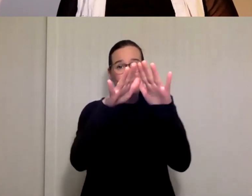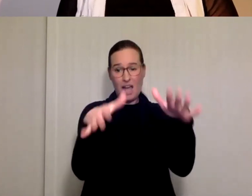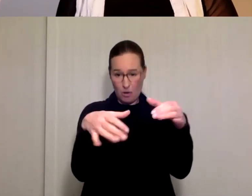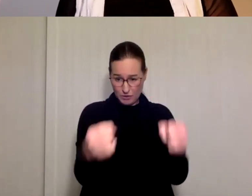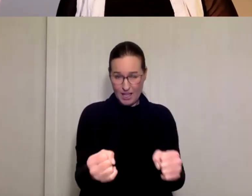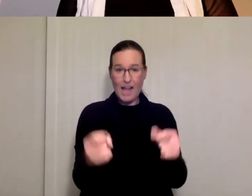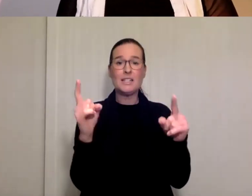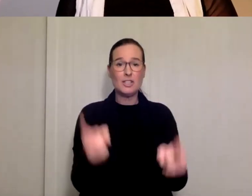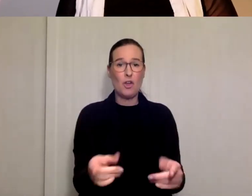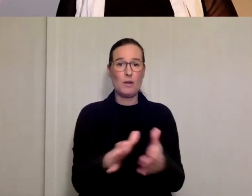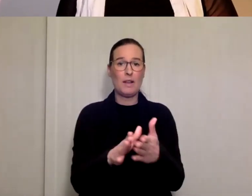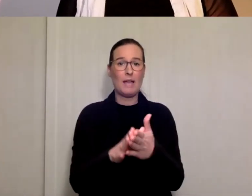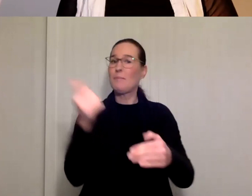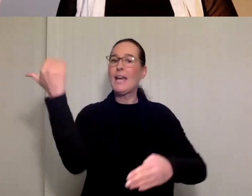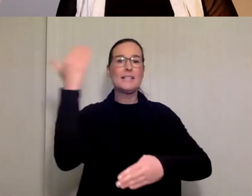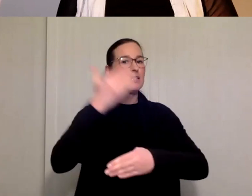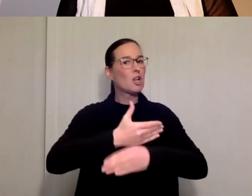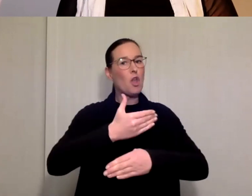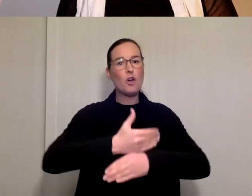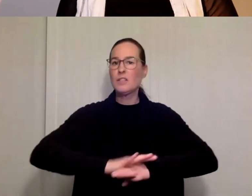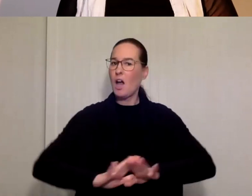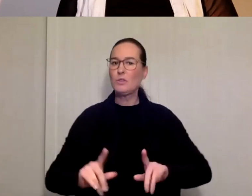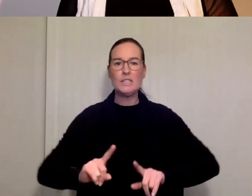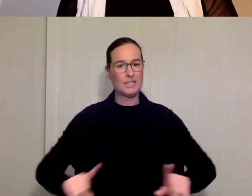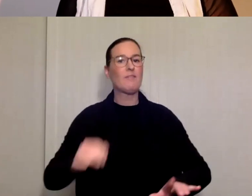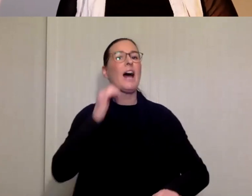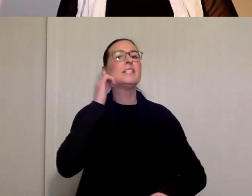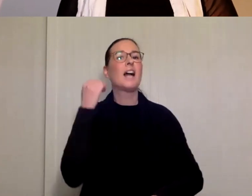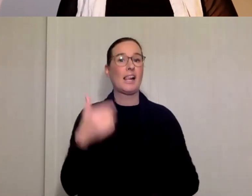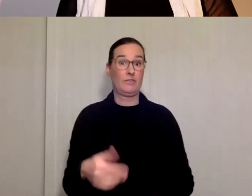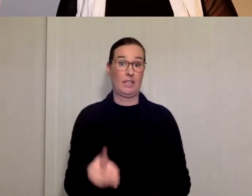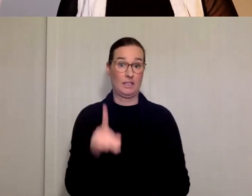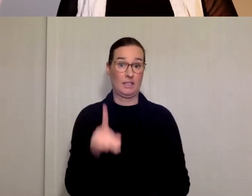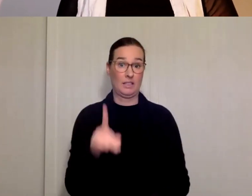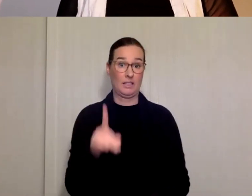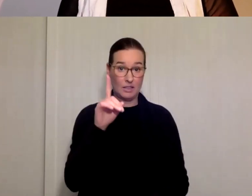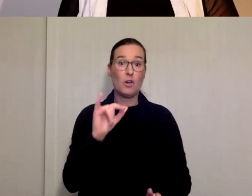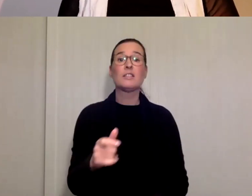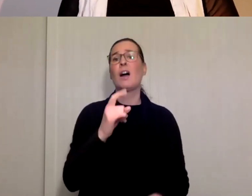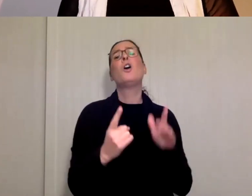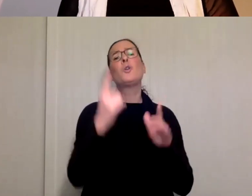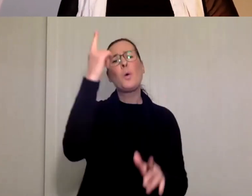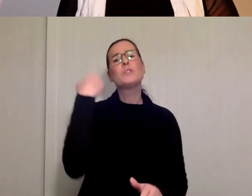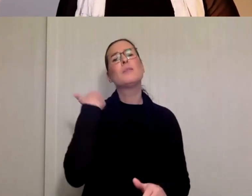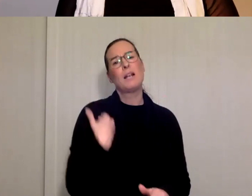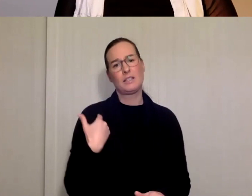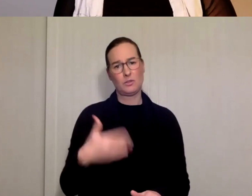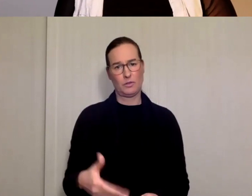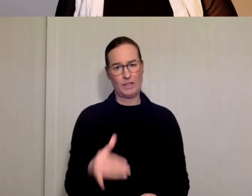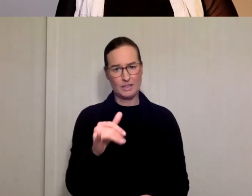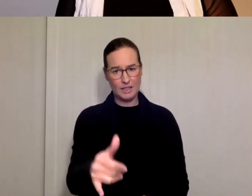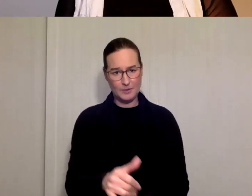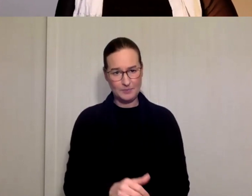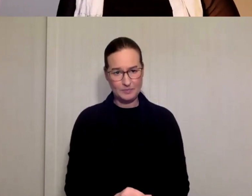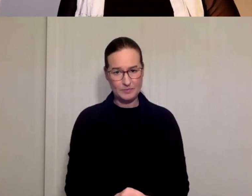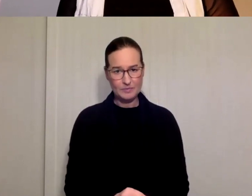aufrechterhalten. Das war ja im ersten Lockdown nicht der Fall. Das war ja noch relativ radikal. Und das hat eine große Belastung, zu wirklich großen Belastungen geführt. Wir